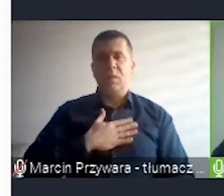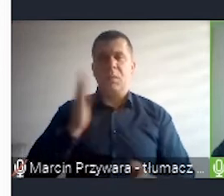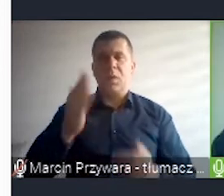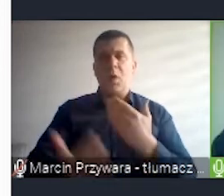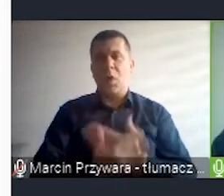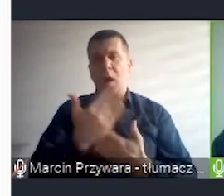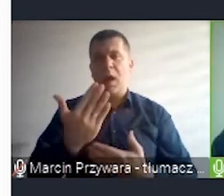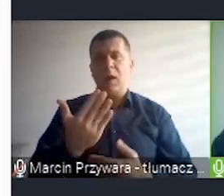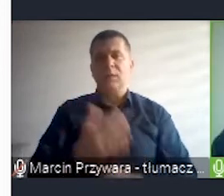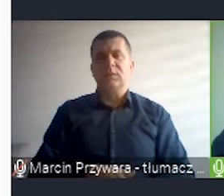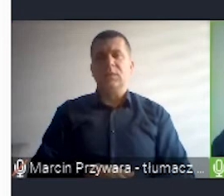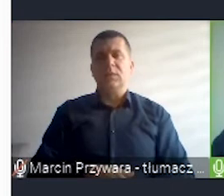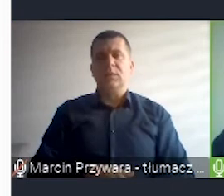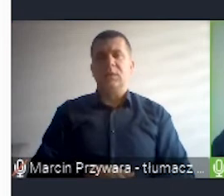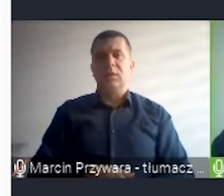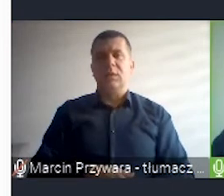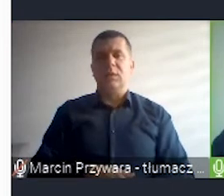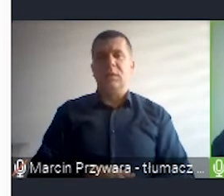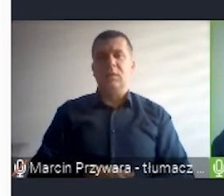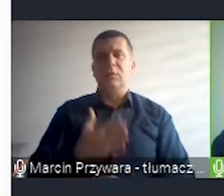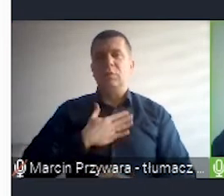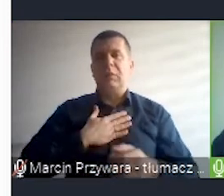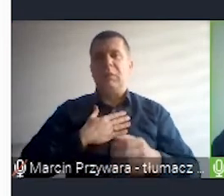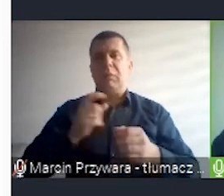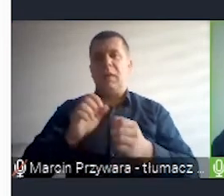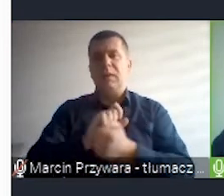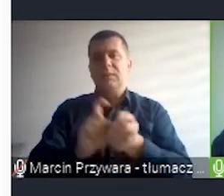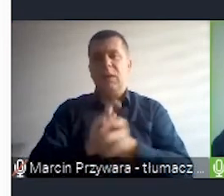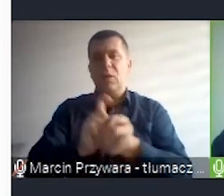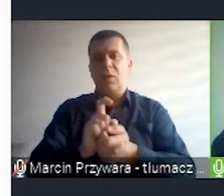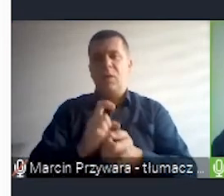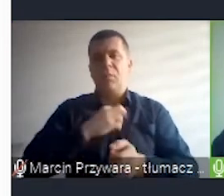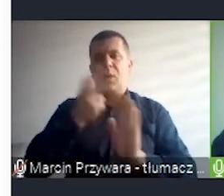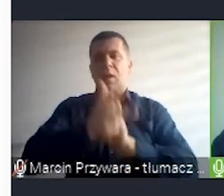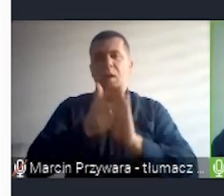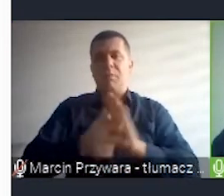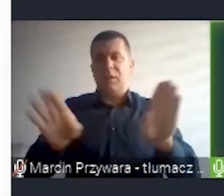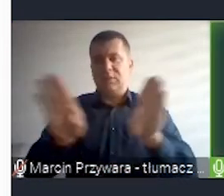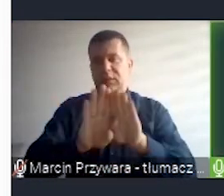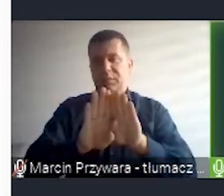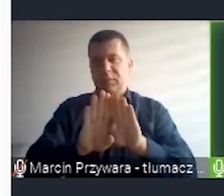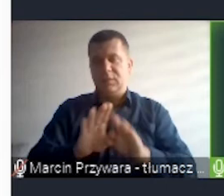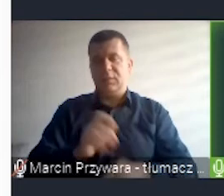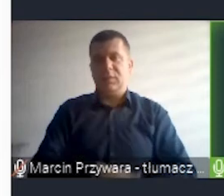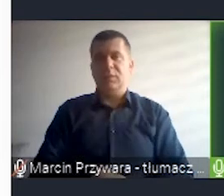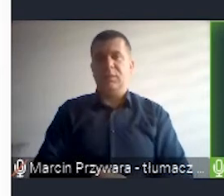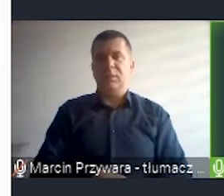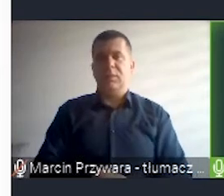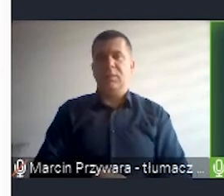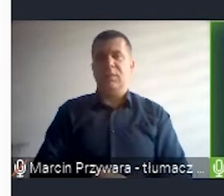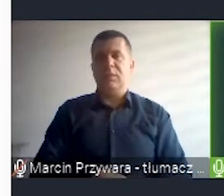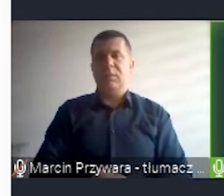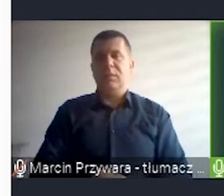okazać, że będzie się zacinać, wyłączę na chwilę swoją kamerę, wtedy łatwiej będzie Wam